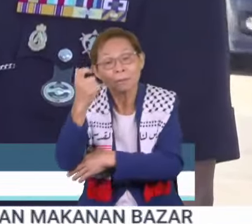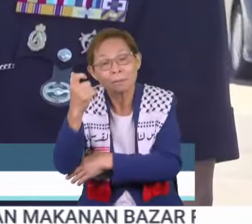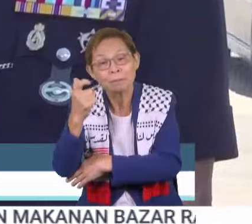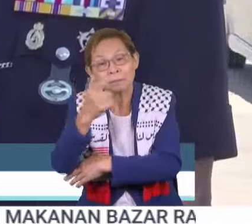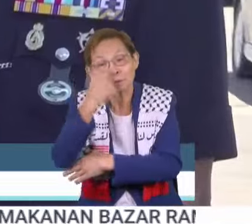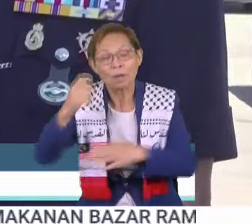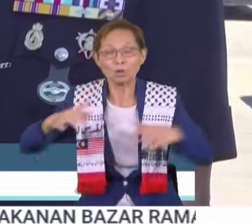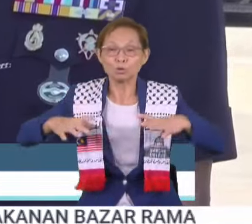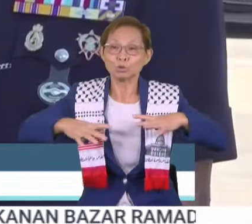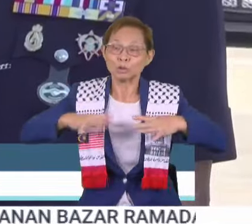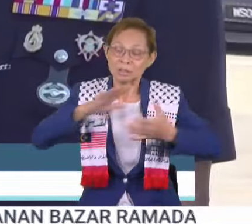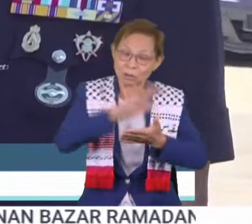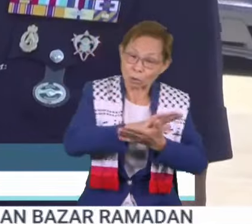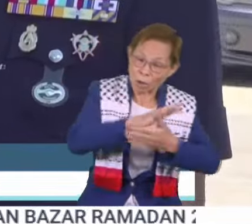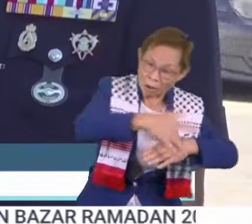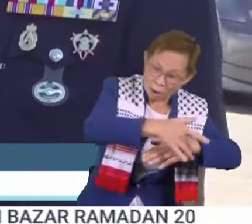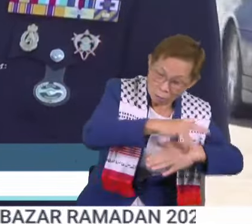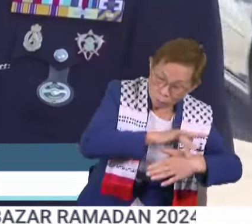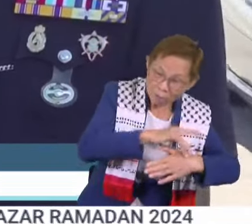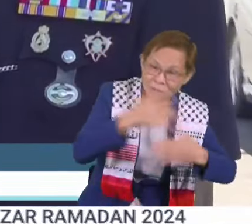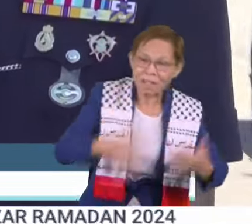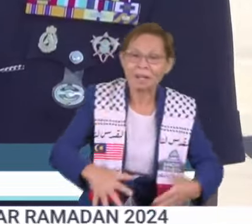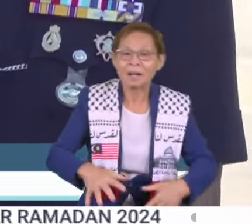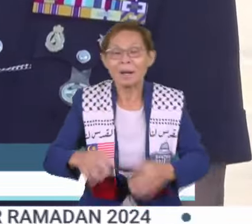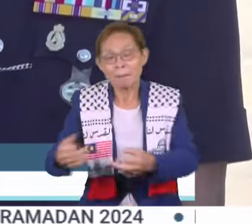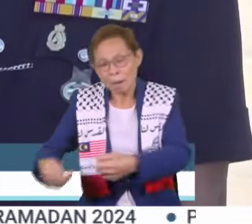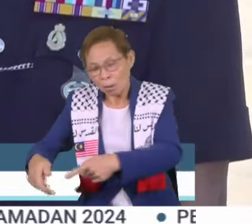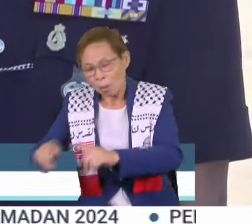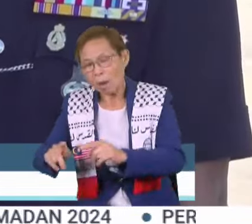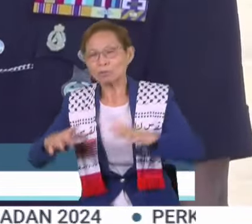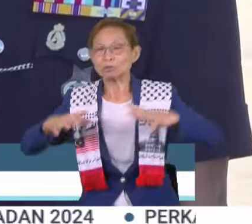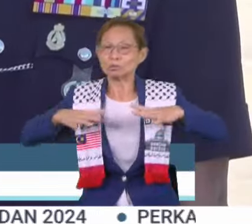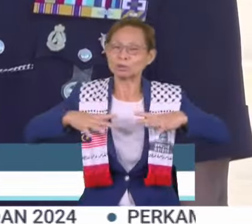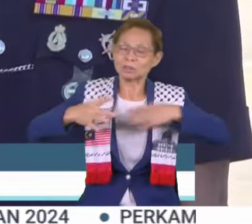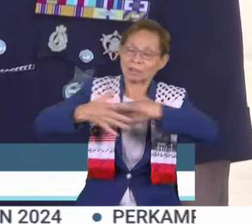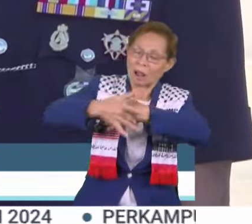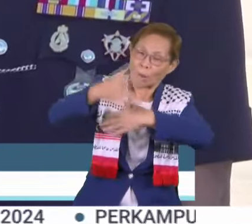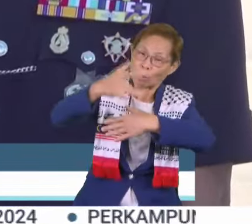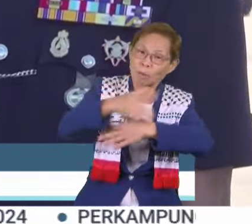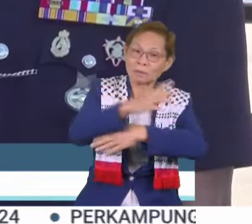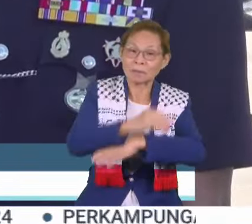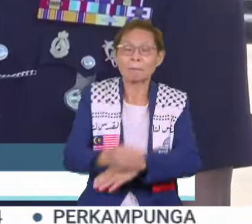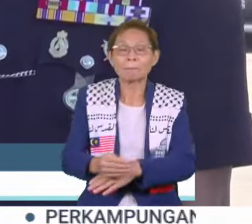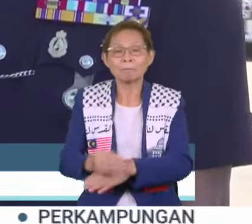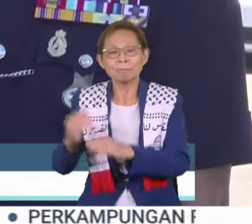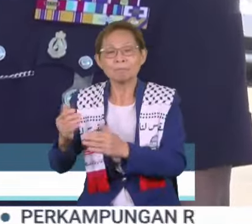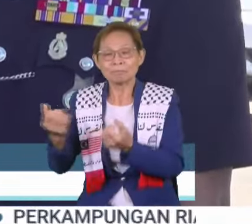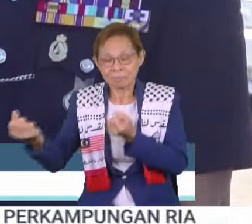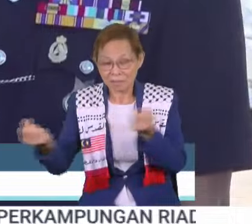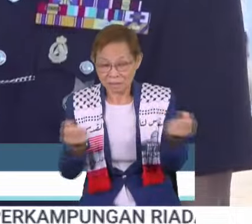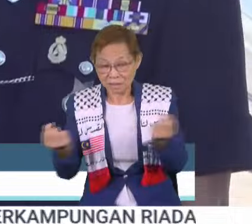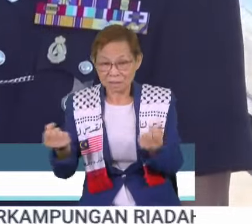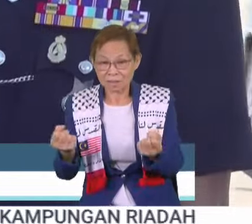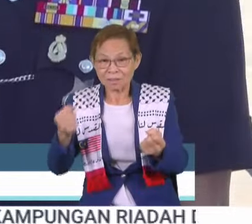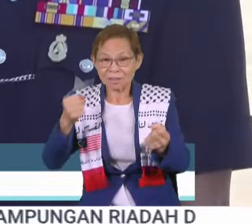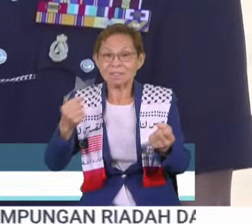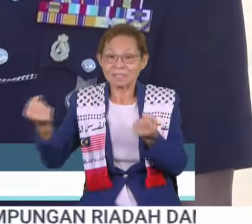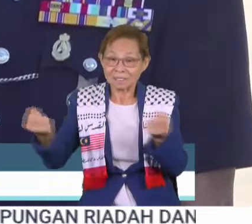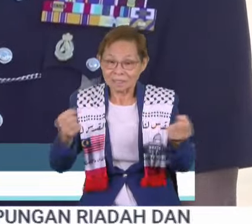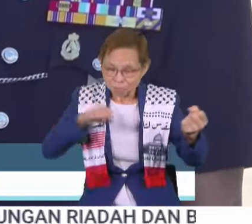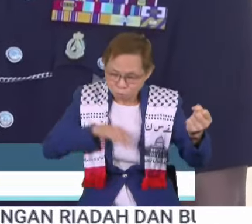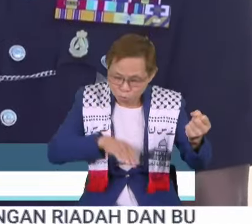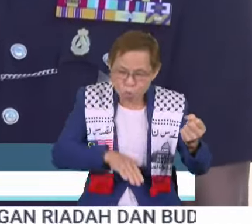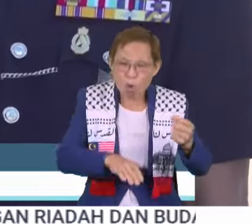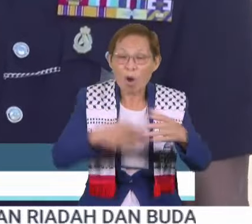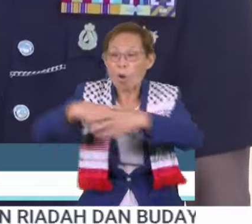Disebabkan cuti sekolah yang awal, jadi mereka mengambil peluang untuk bercuti awal. Jadi kemasukan kenderaan-kenderaan